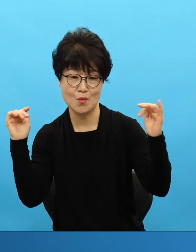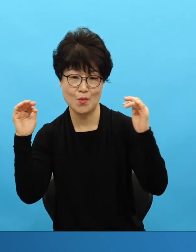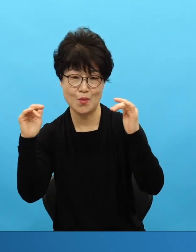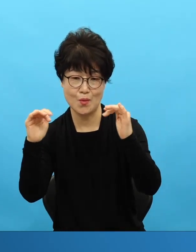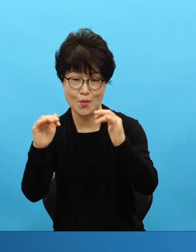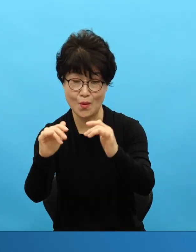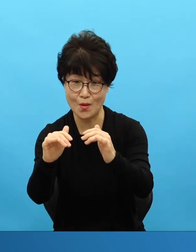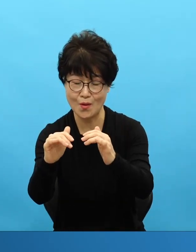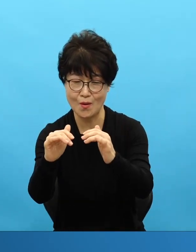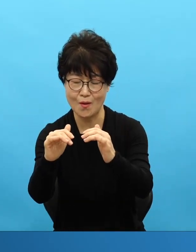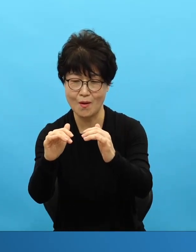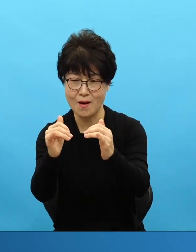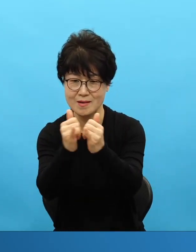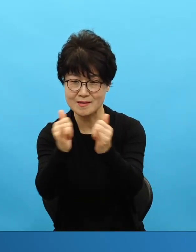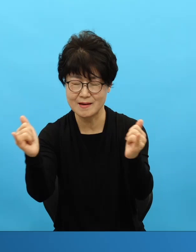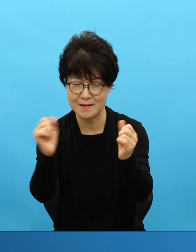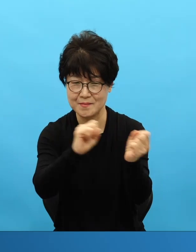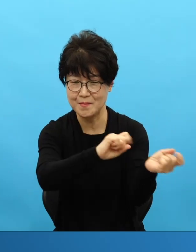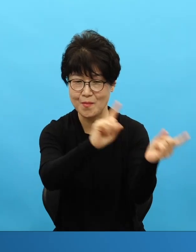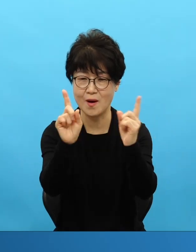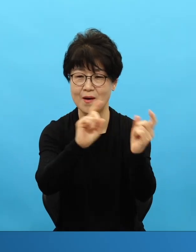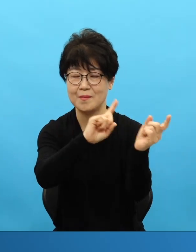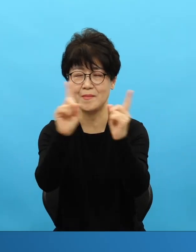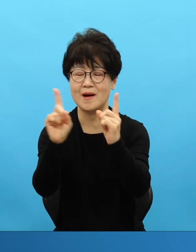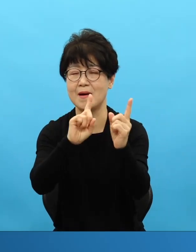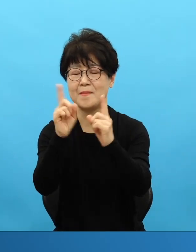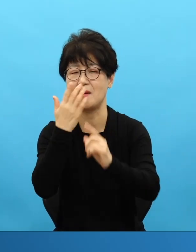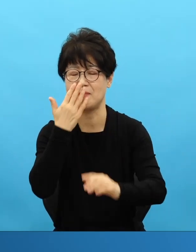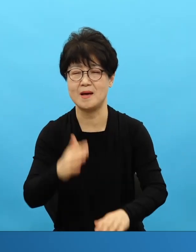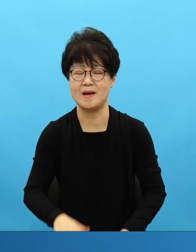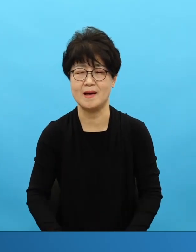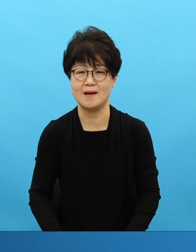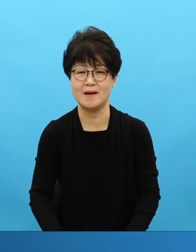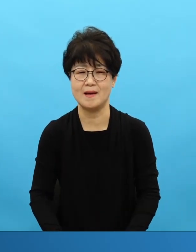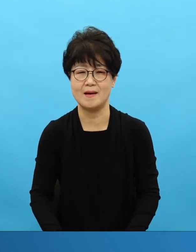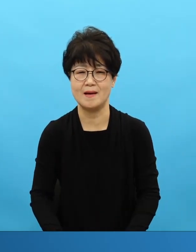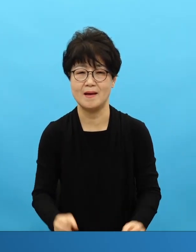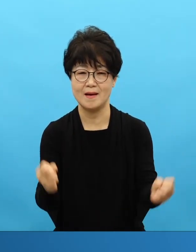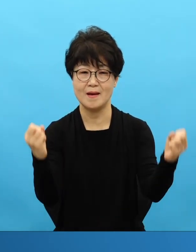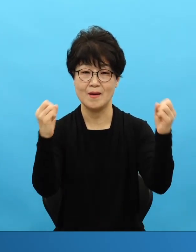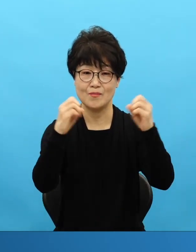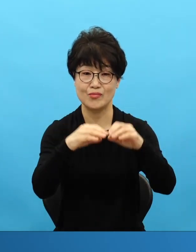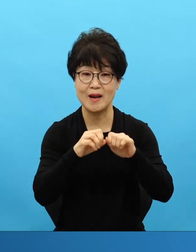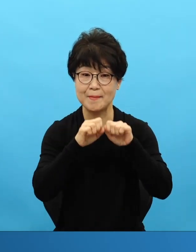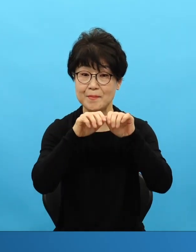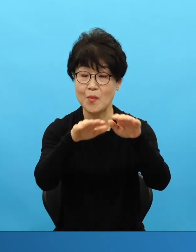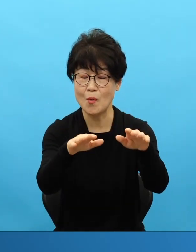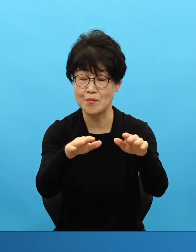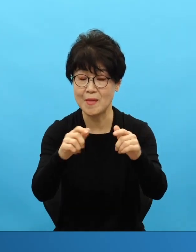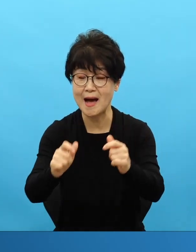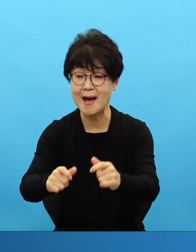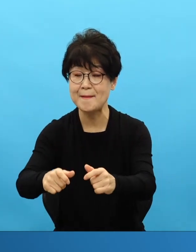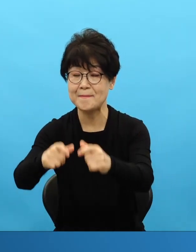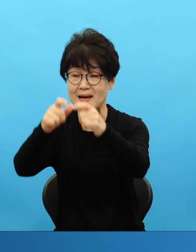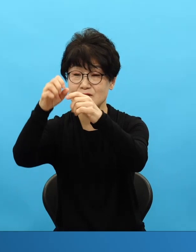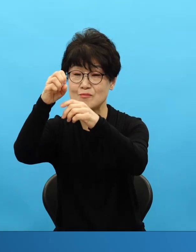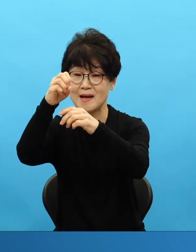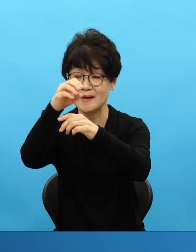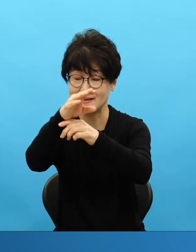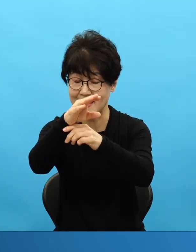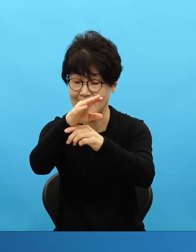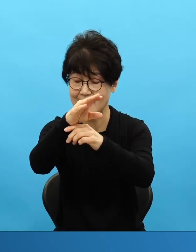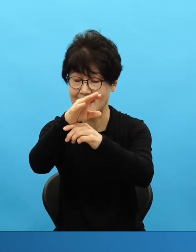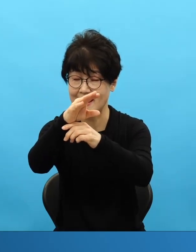alive. 플랫폼 파수망, 파수망대와 안테나입니다. It is the platform, watchtower, and